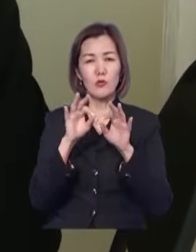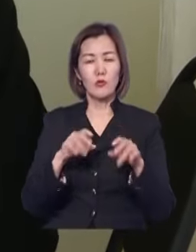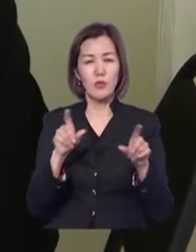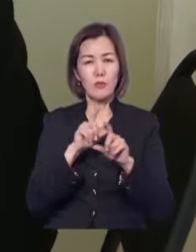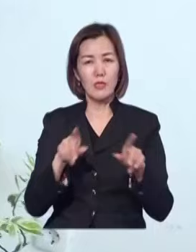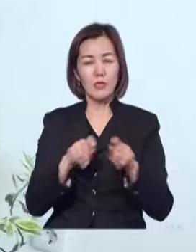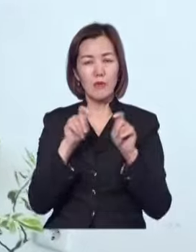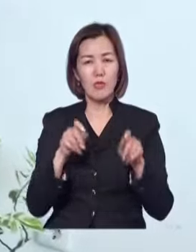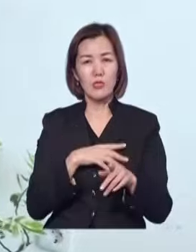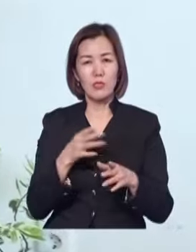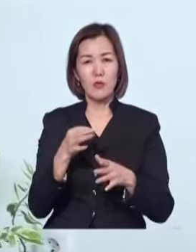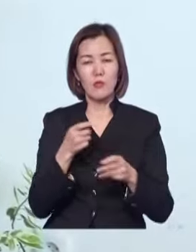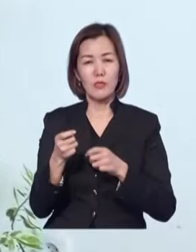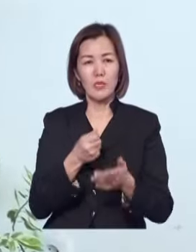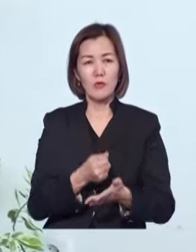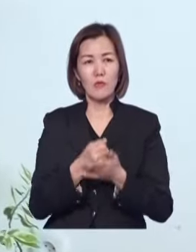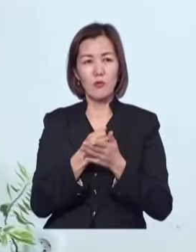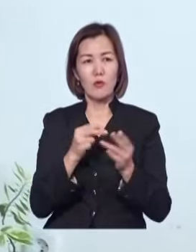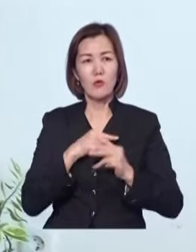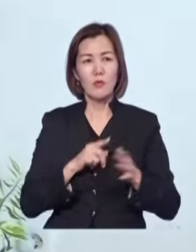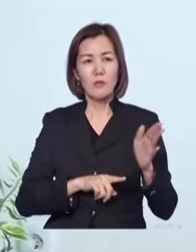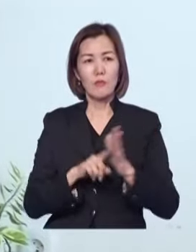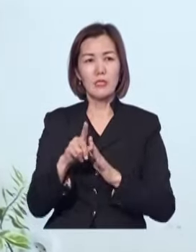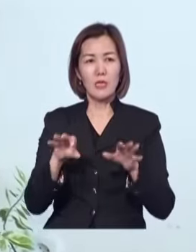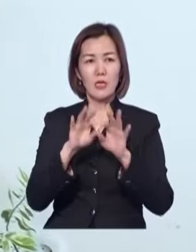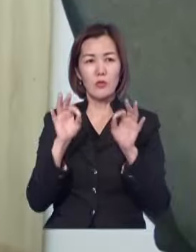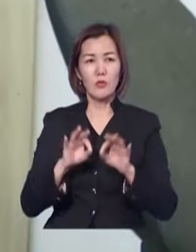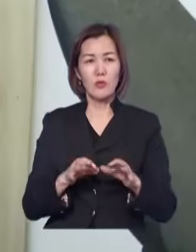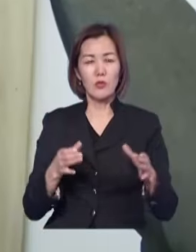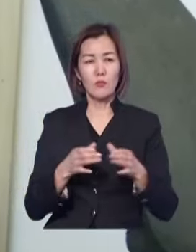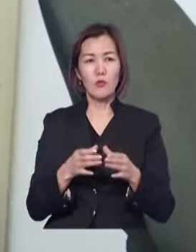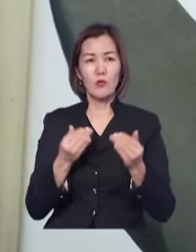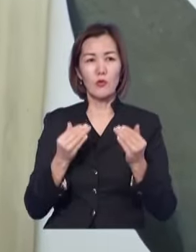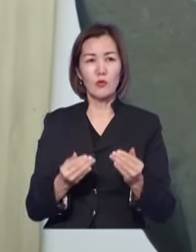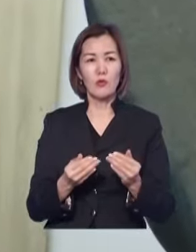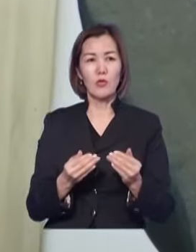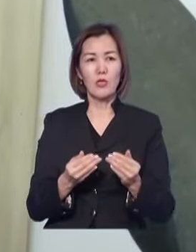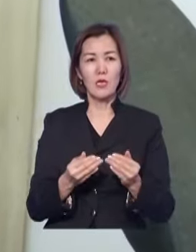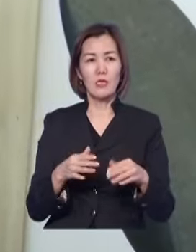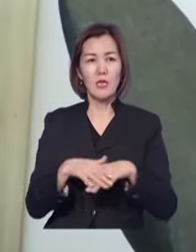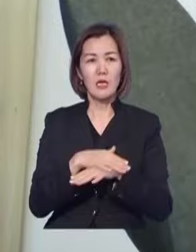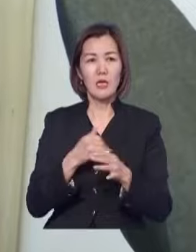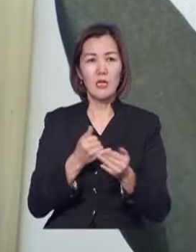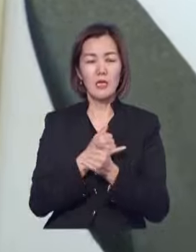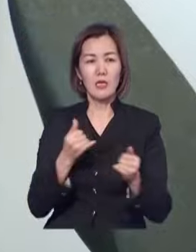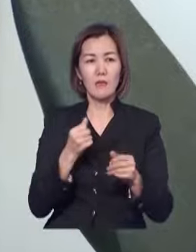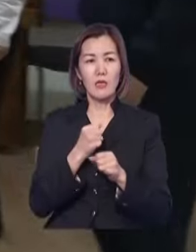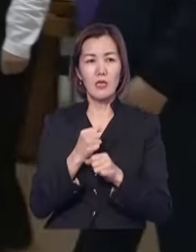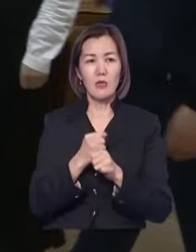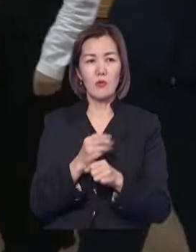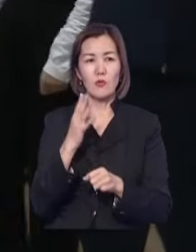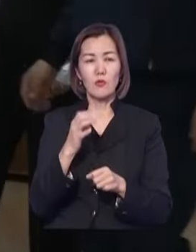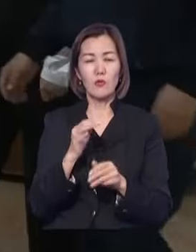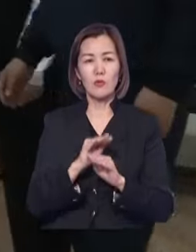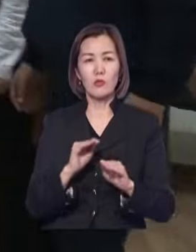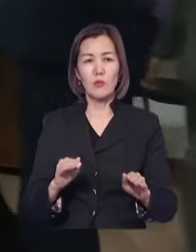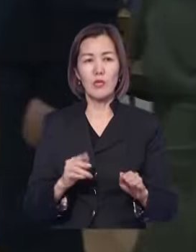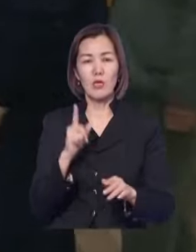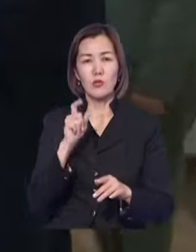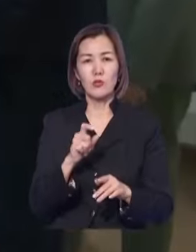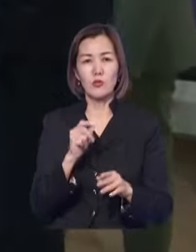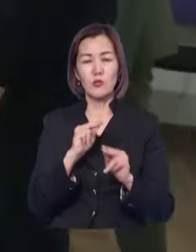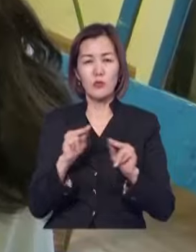ашылды. Облыс әкімінің қолдауымен өз жұмысын бастаған өнер ордасы бүгінде ел игілігі үшін жұмыс істеуде. Мұнда 400-ге жуық бала мен 100-ге